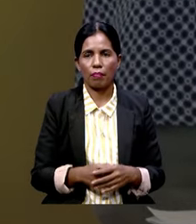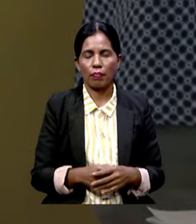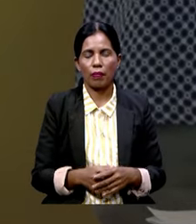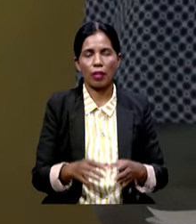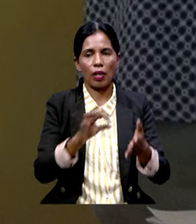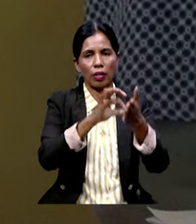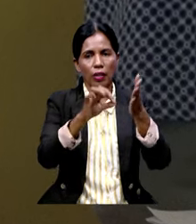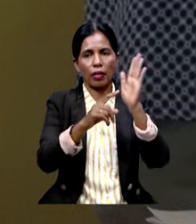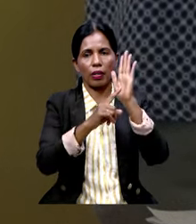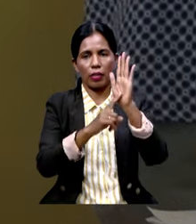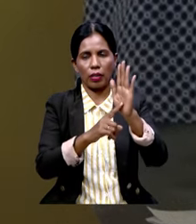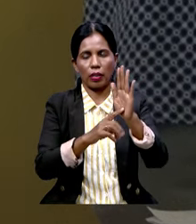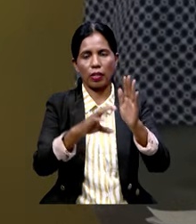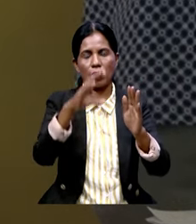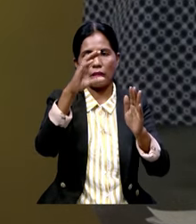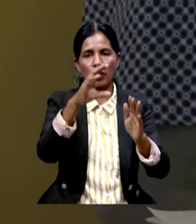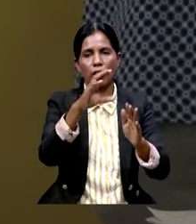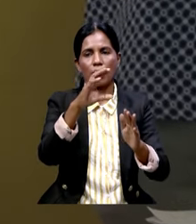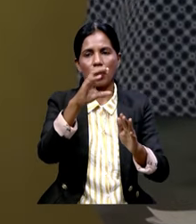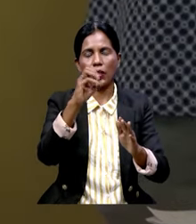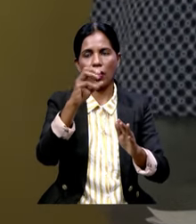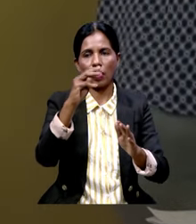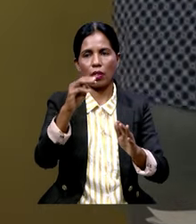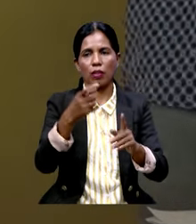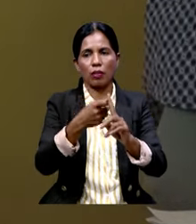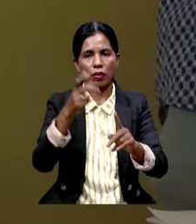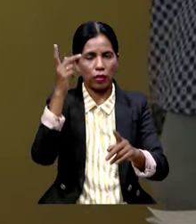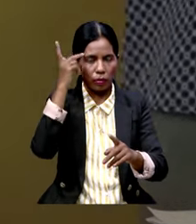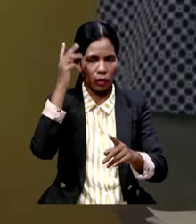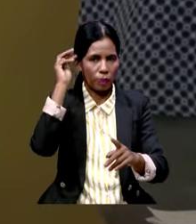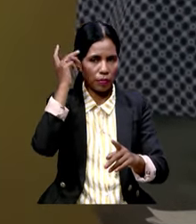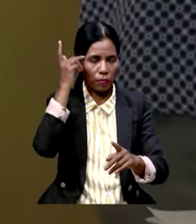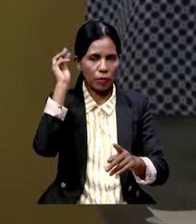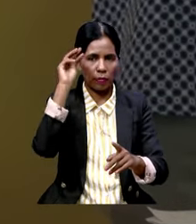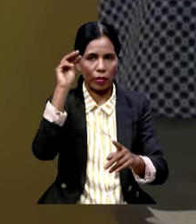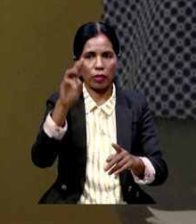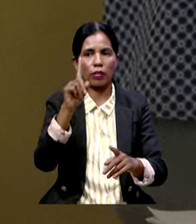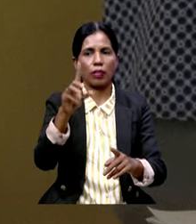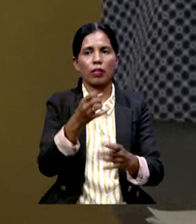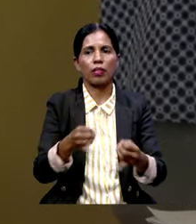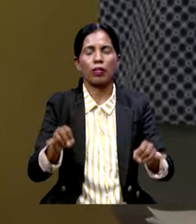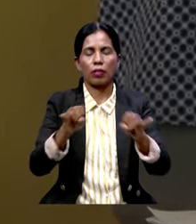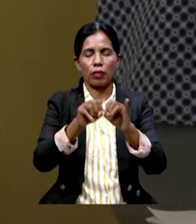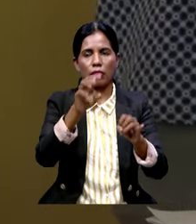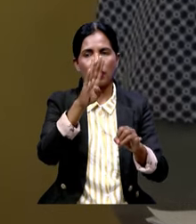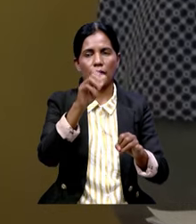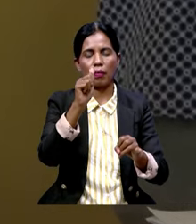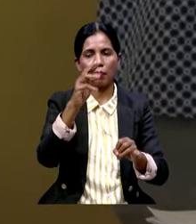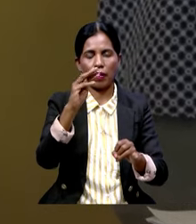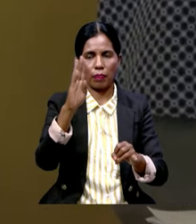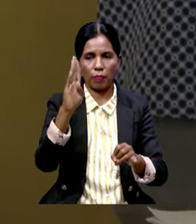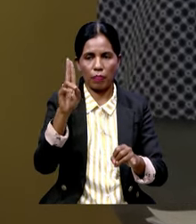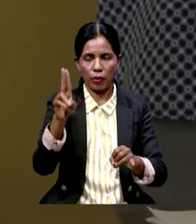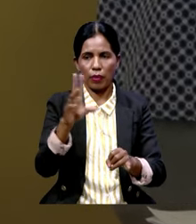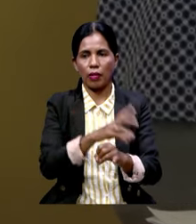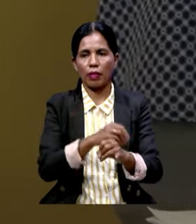ne, iya niya koop ne ne. Iya ide ide husi bisim premier ministro. Ide fali institutu bambu. Iya ne direktur asina iya karaik